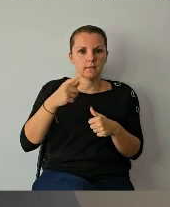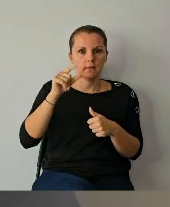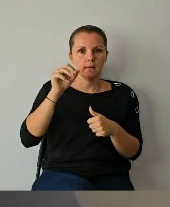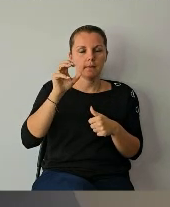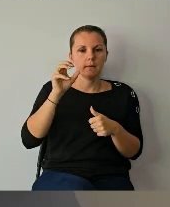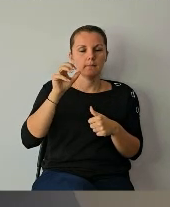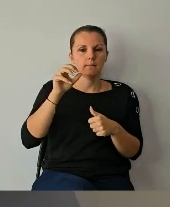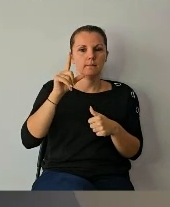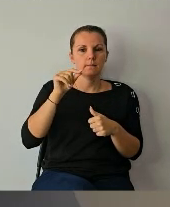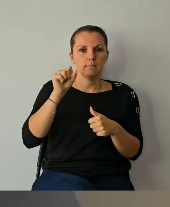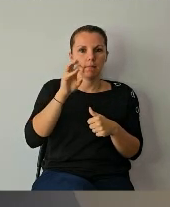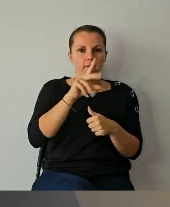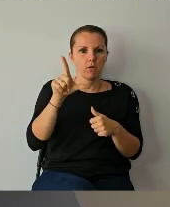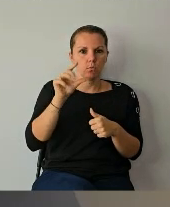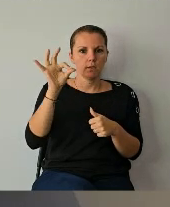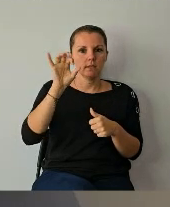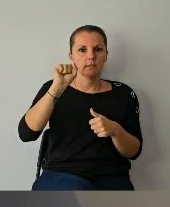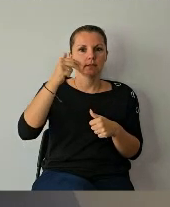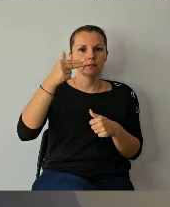Pan Paweł Sanecki.